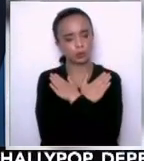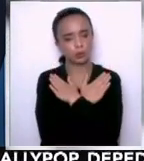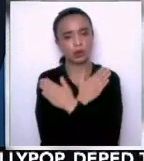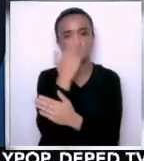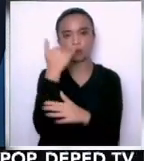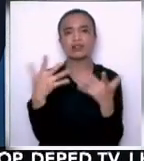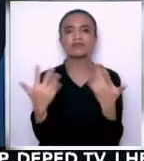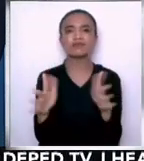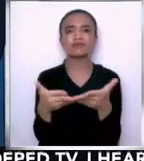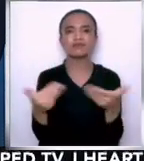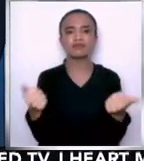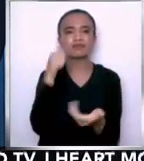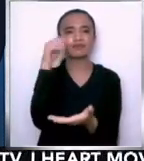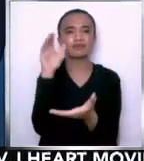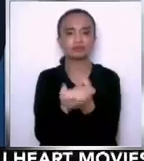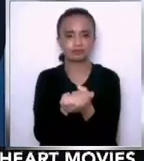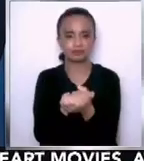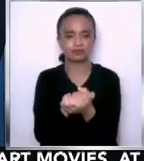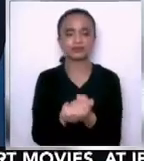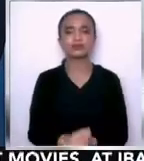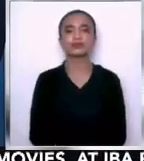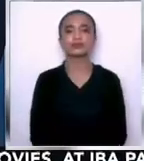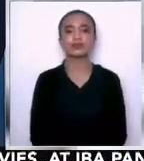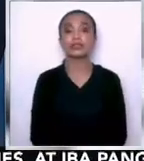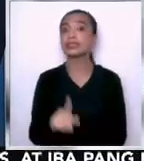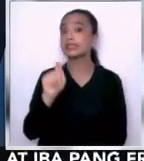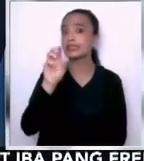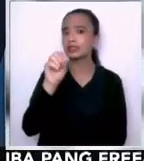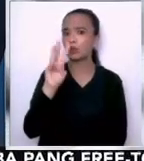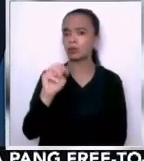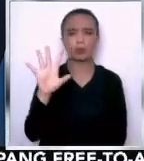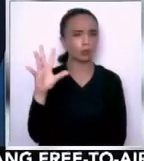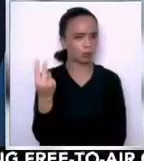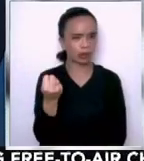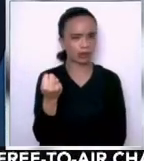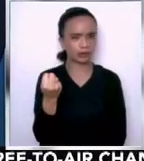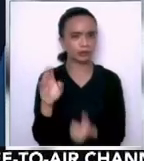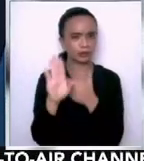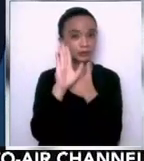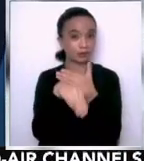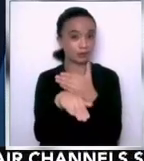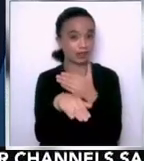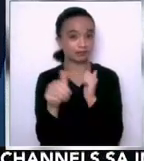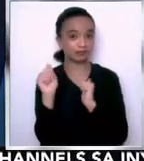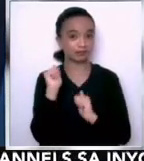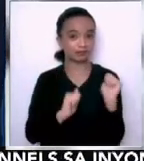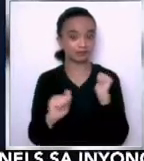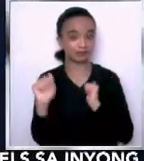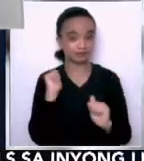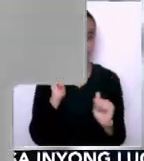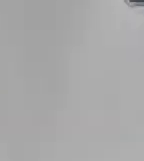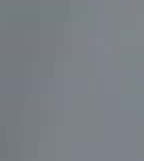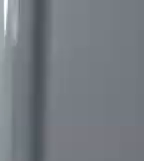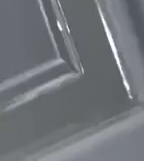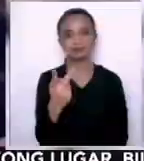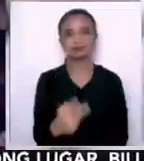asawang si Carla Abellana. Si Tom, kailan kaya magbabalik showbiz? Makichika tayo kay Nelson